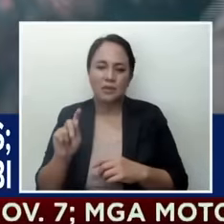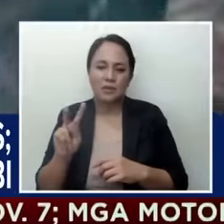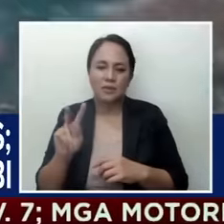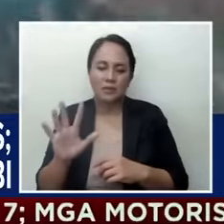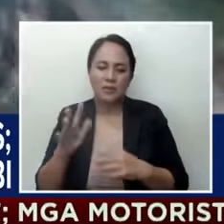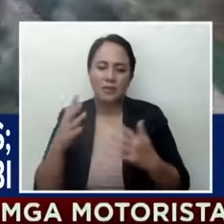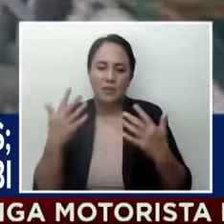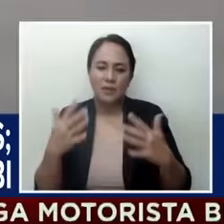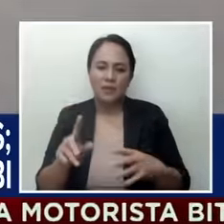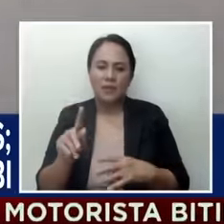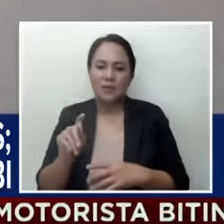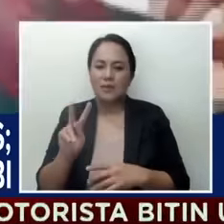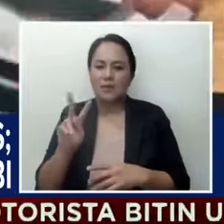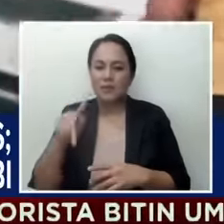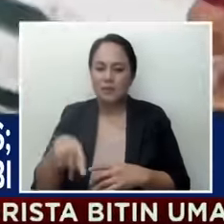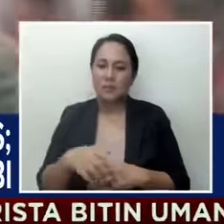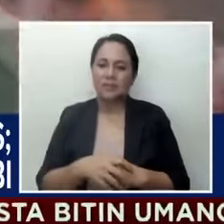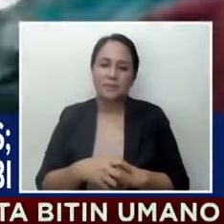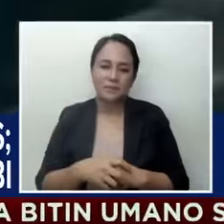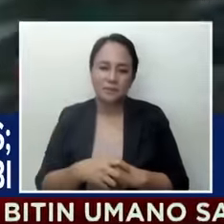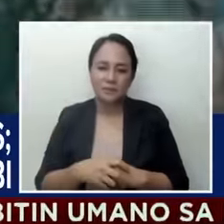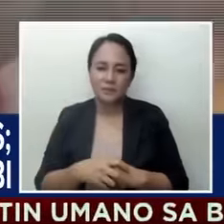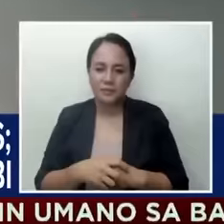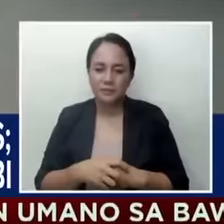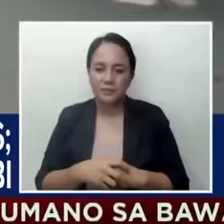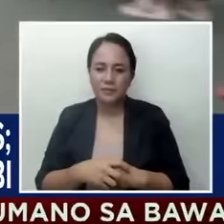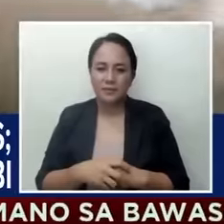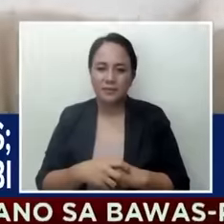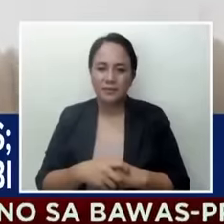pagkatapos ng TV Patrol.